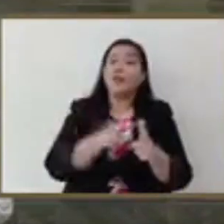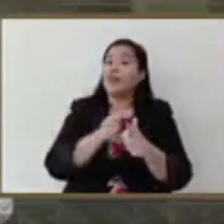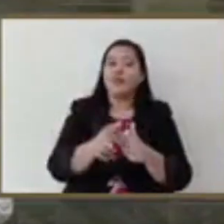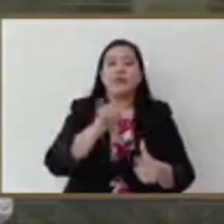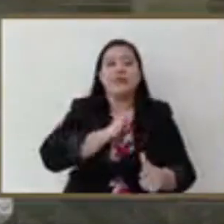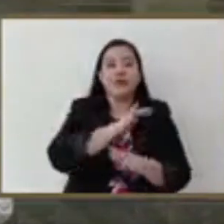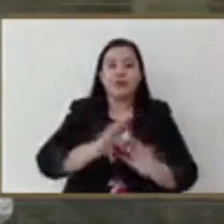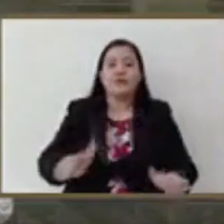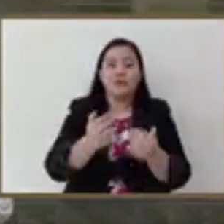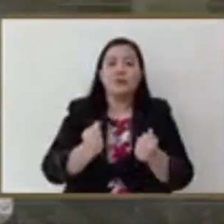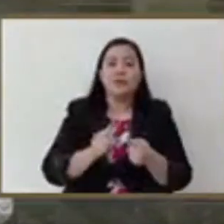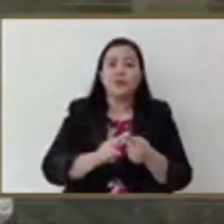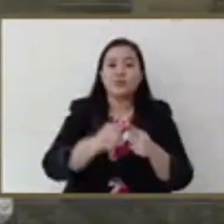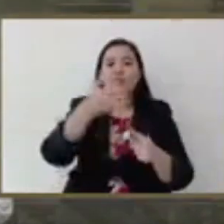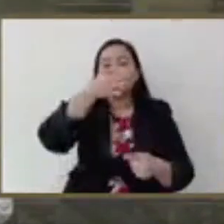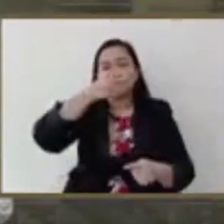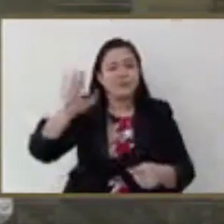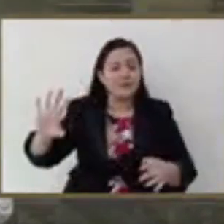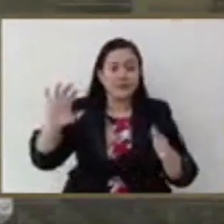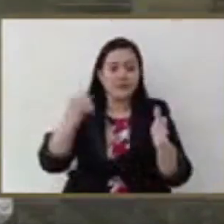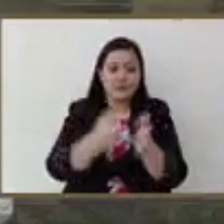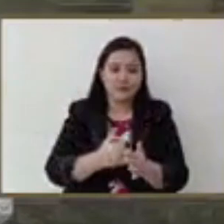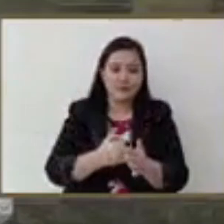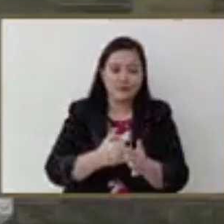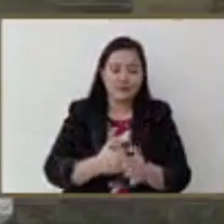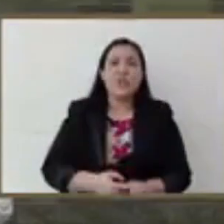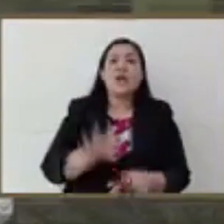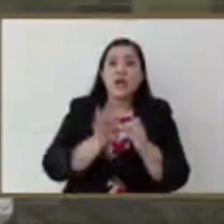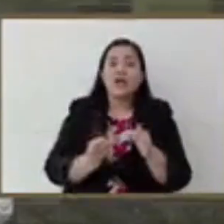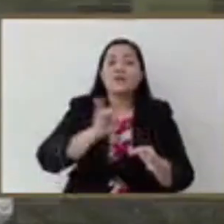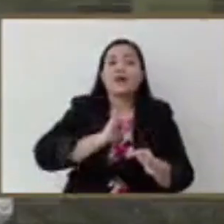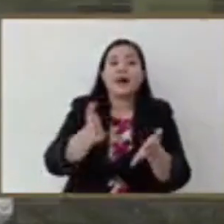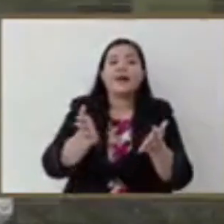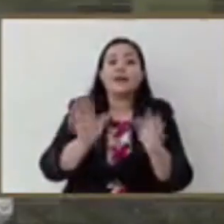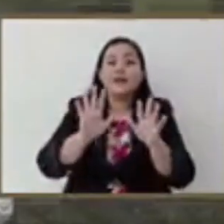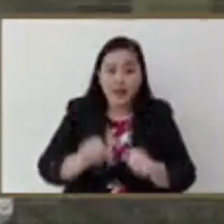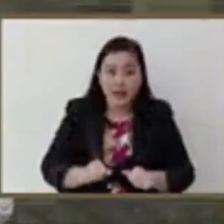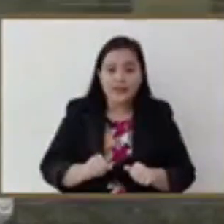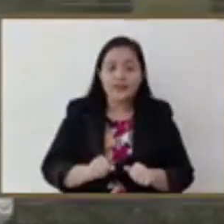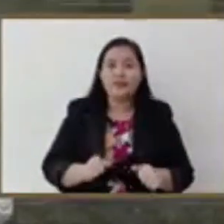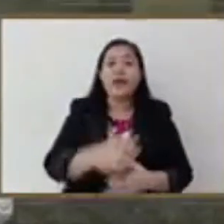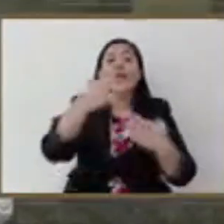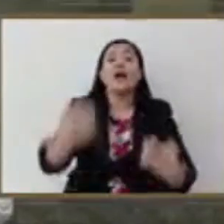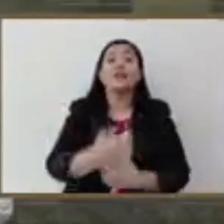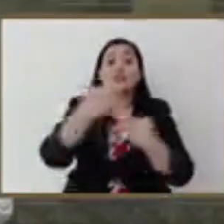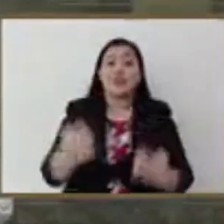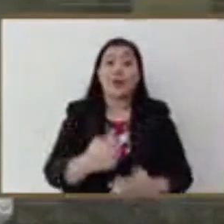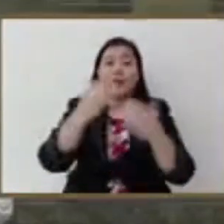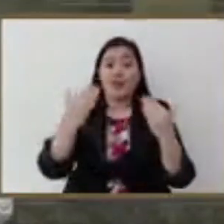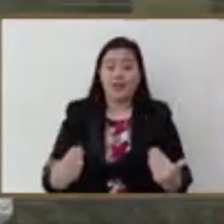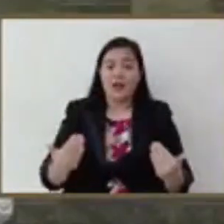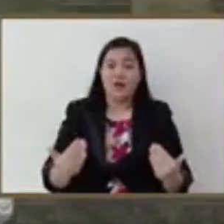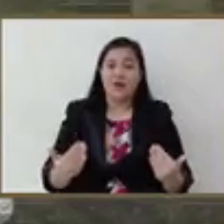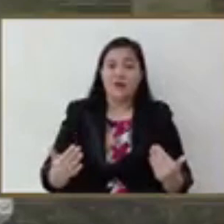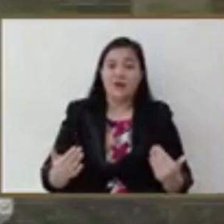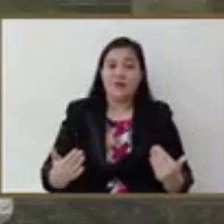pwede ko lang ma-enjoy, initially, sabihin man natin, initially, oh, man, pag tinignan mo ang langit, mga kapatid, ako